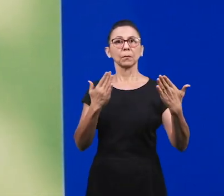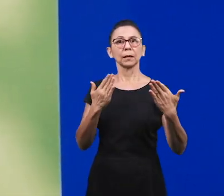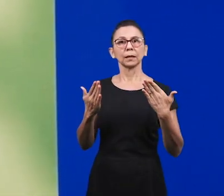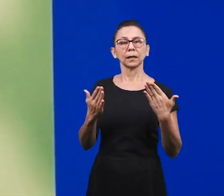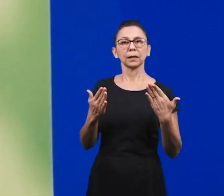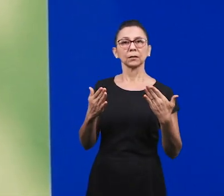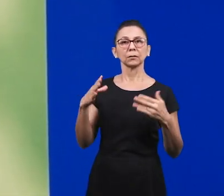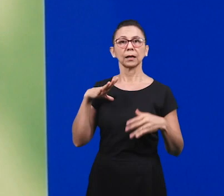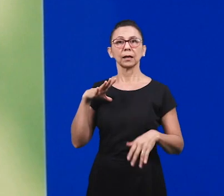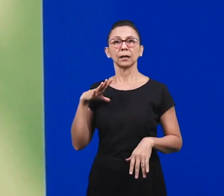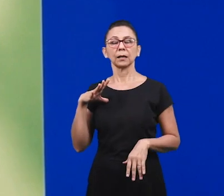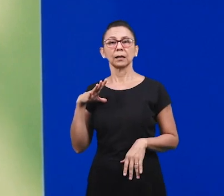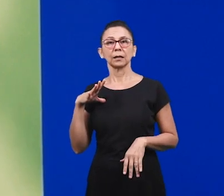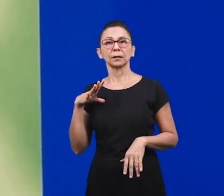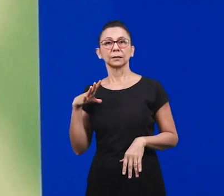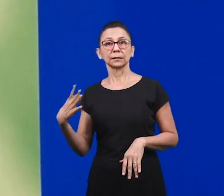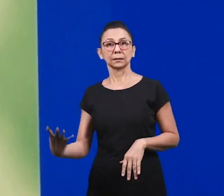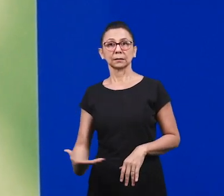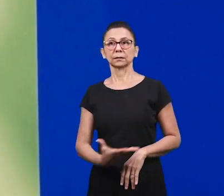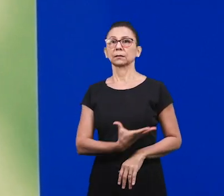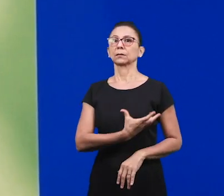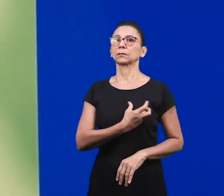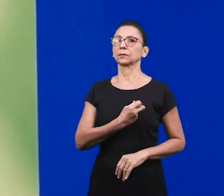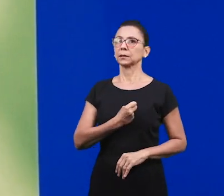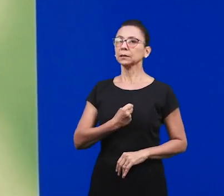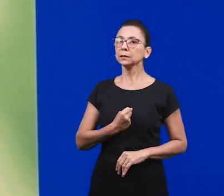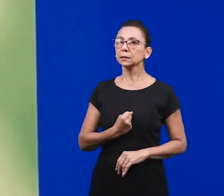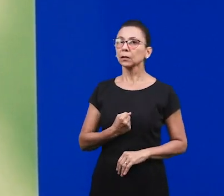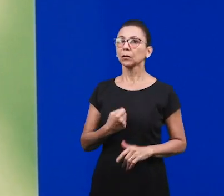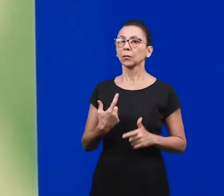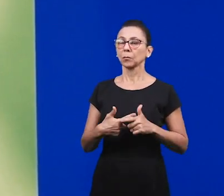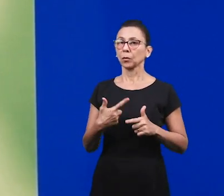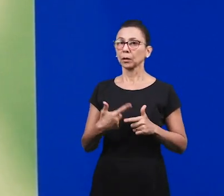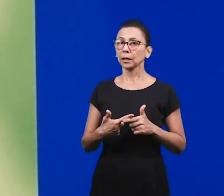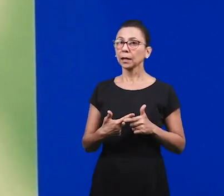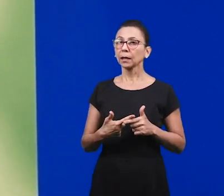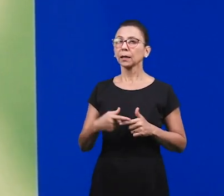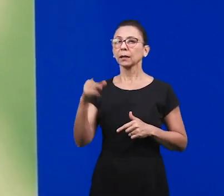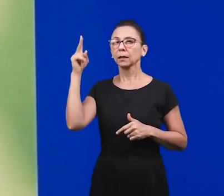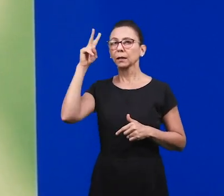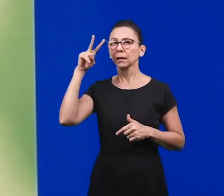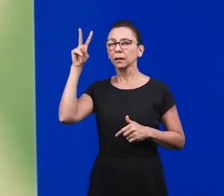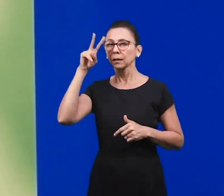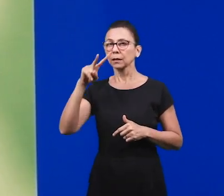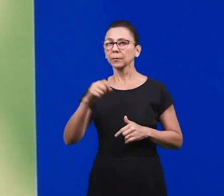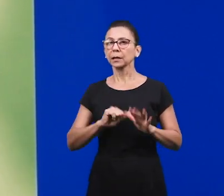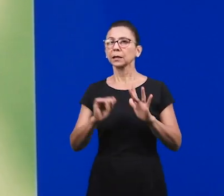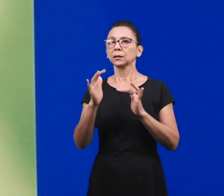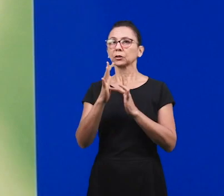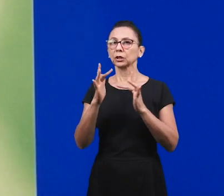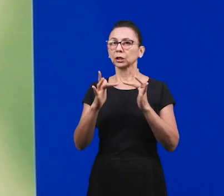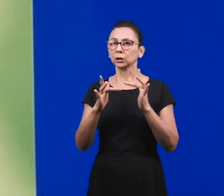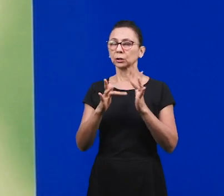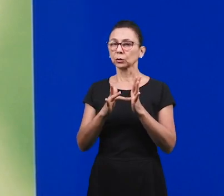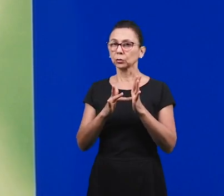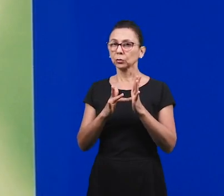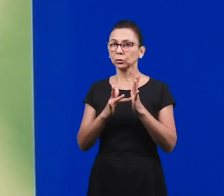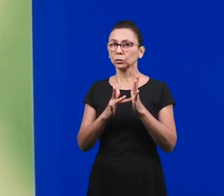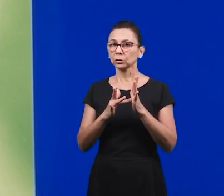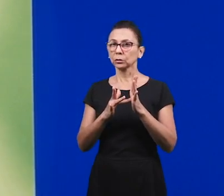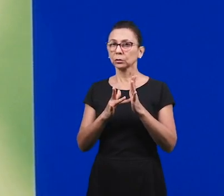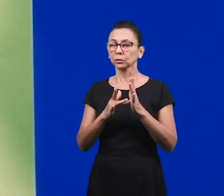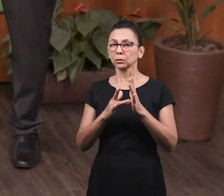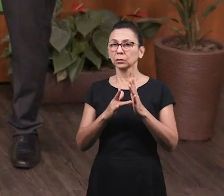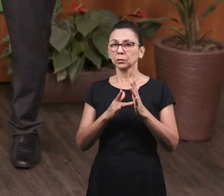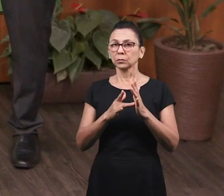qui symbolise notre rédemption, parce que le Seigneur Jésus a été vendu par